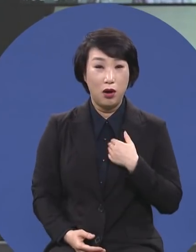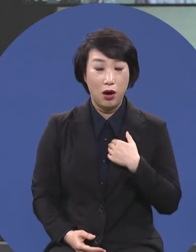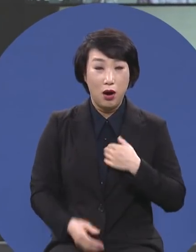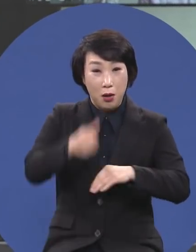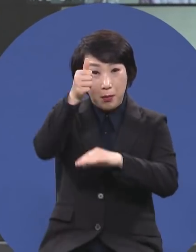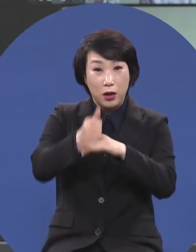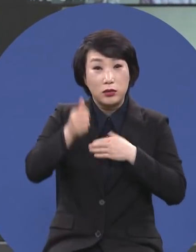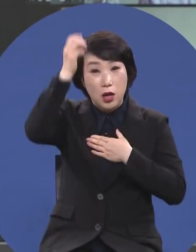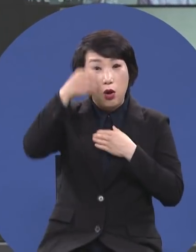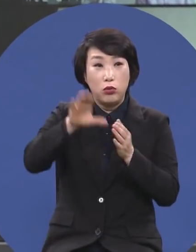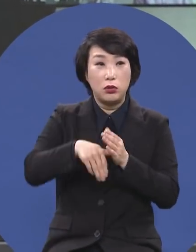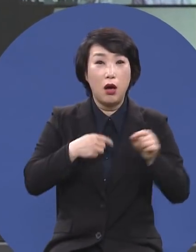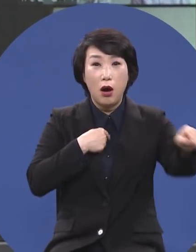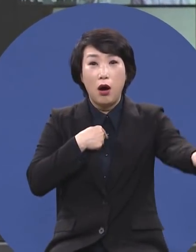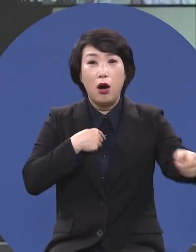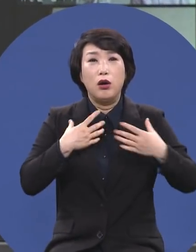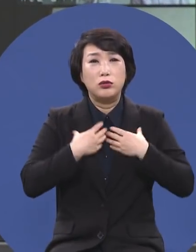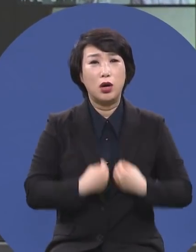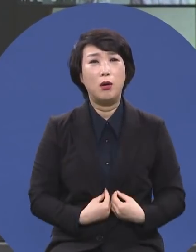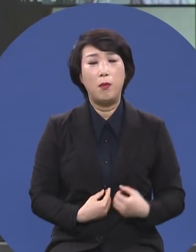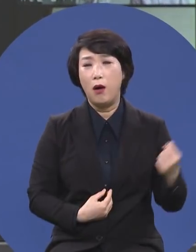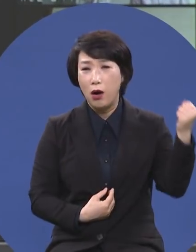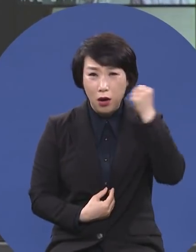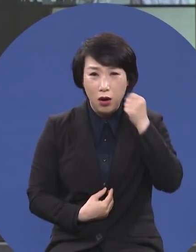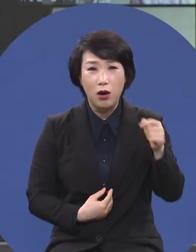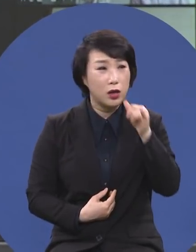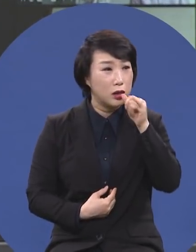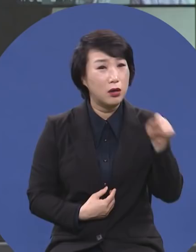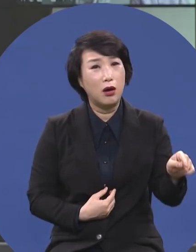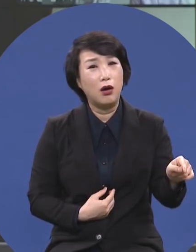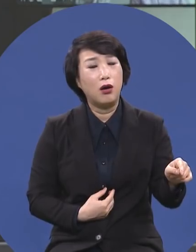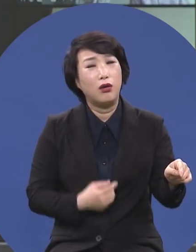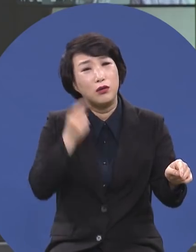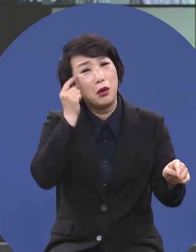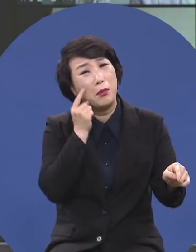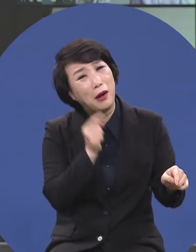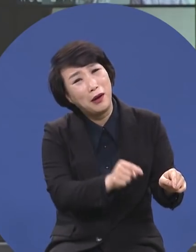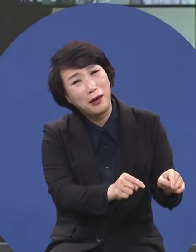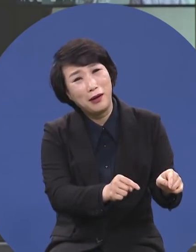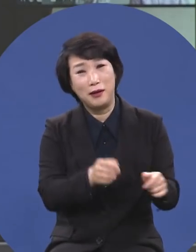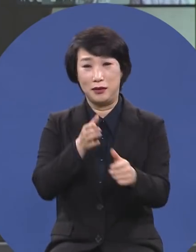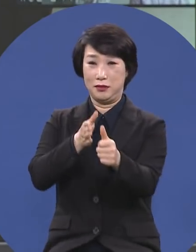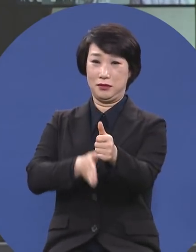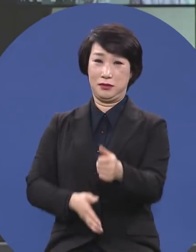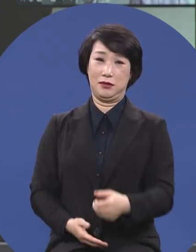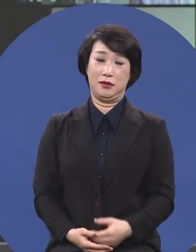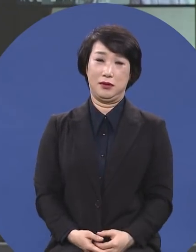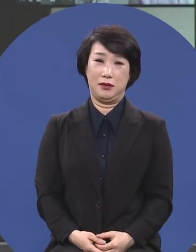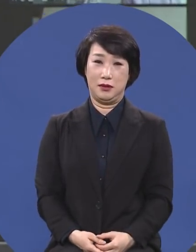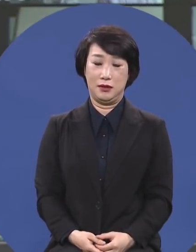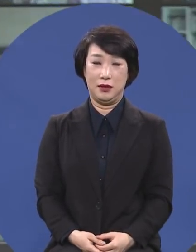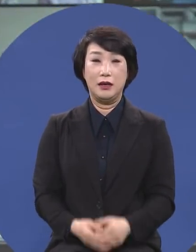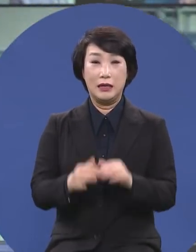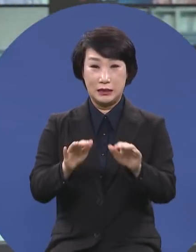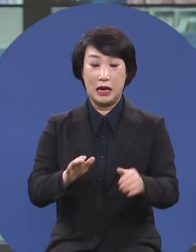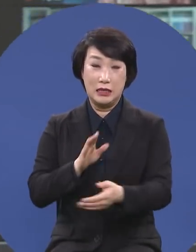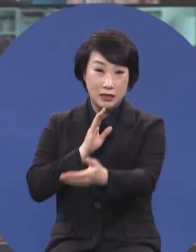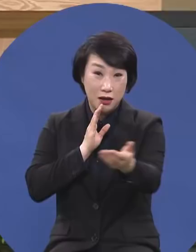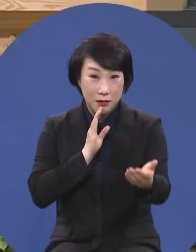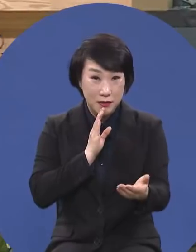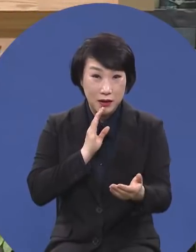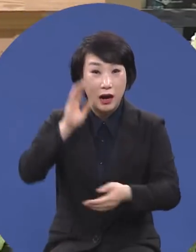때 얼마나 절망적인 사실을 초래해갔는가 생각 한번 해봐라 그 말이에요. 그래서